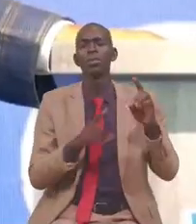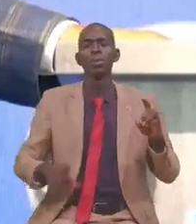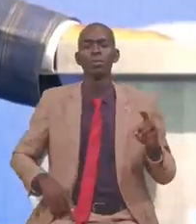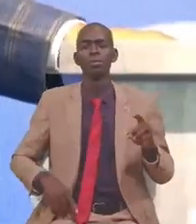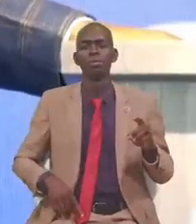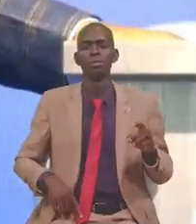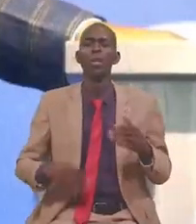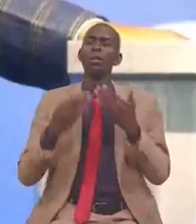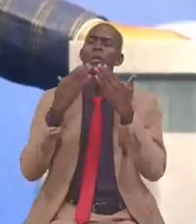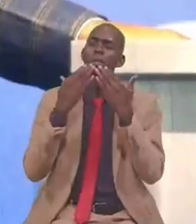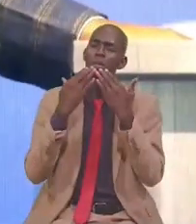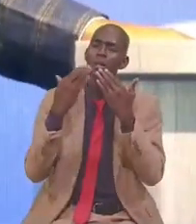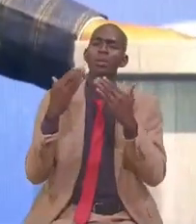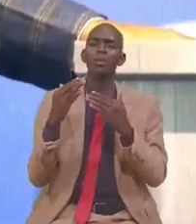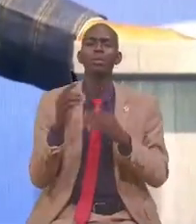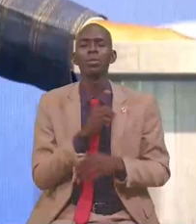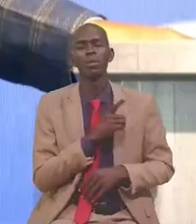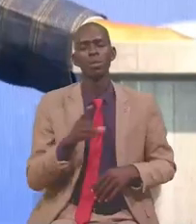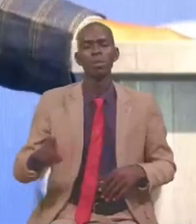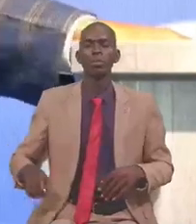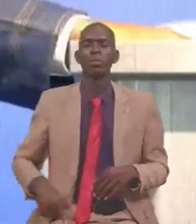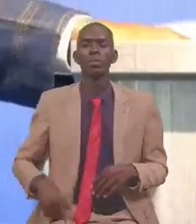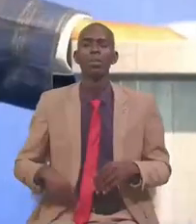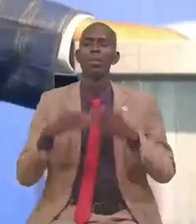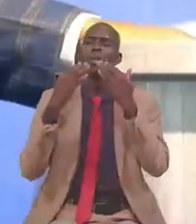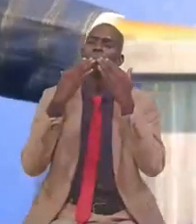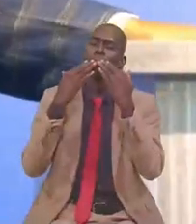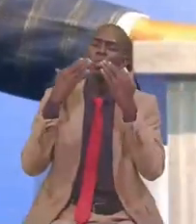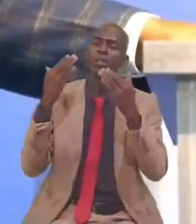Merci Seigneur. Merci Seigneur.